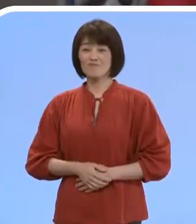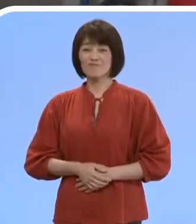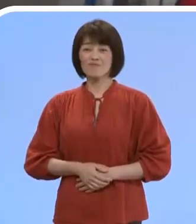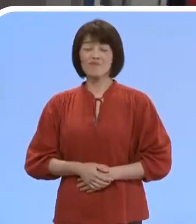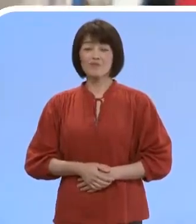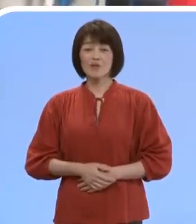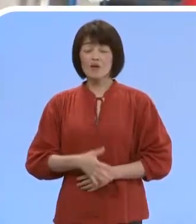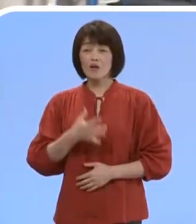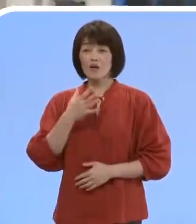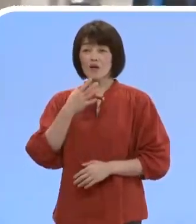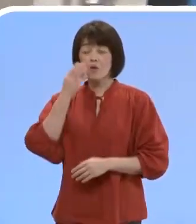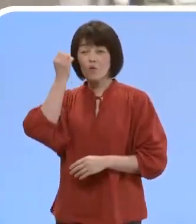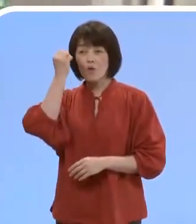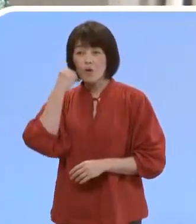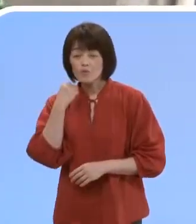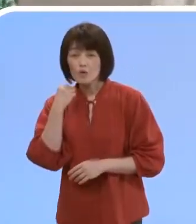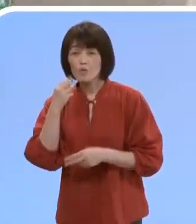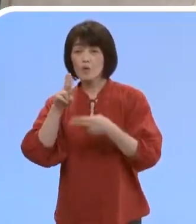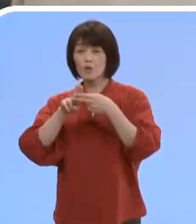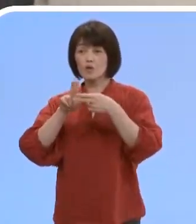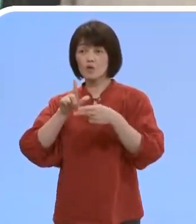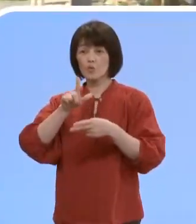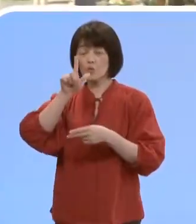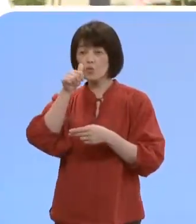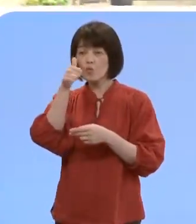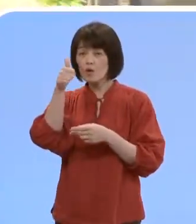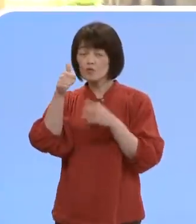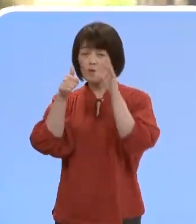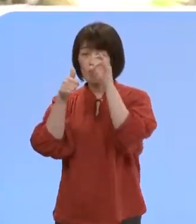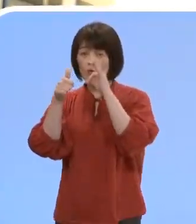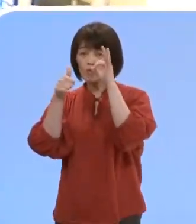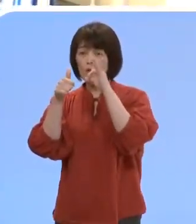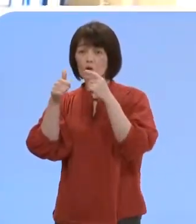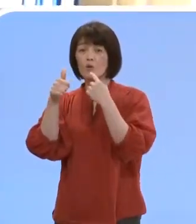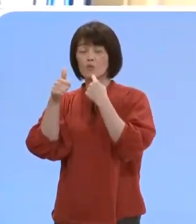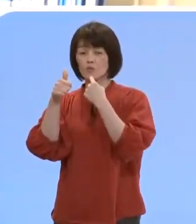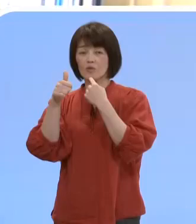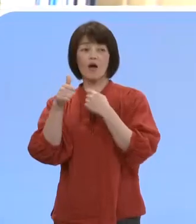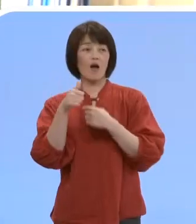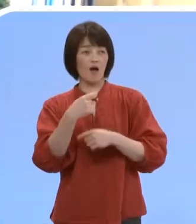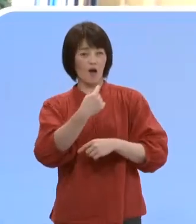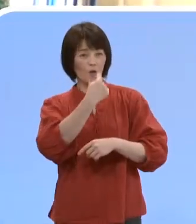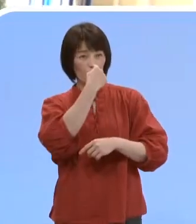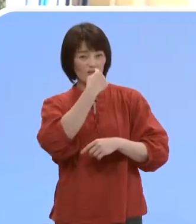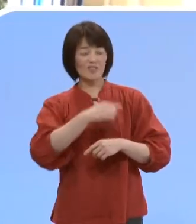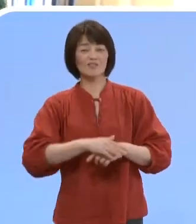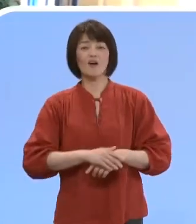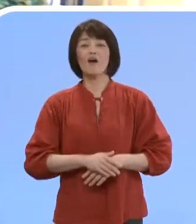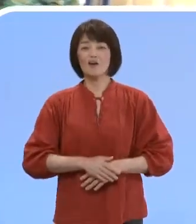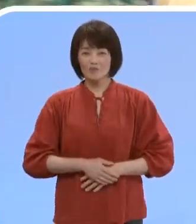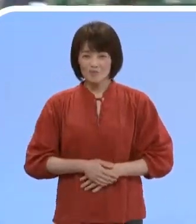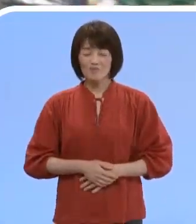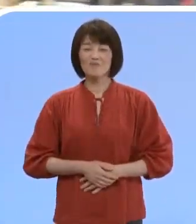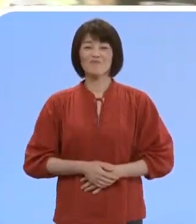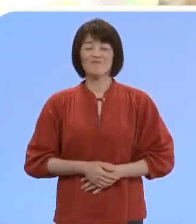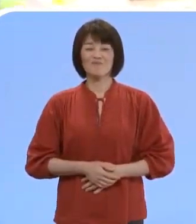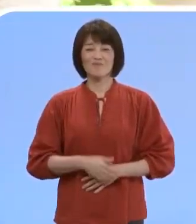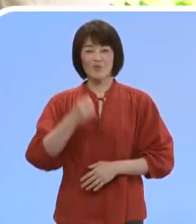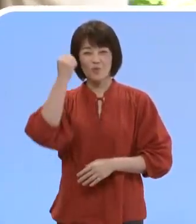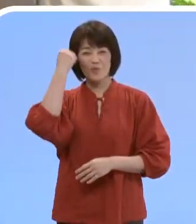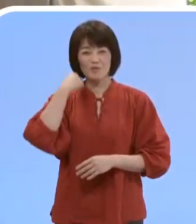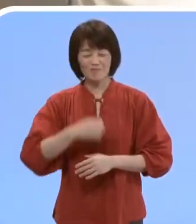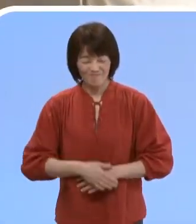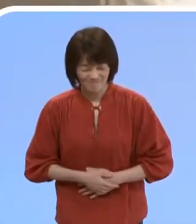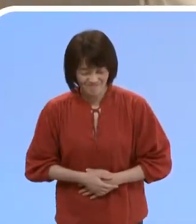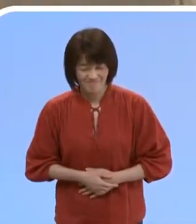。すいません、おはようございます。あの、井上さんを訪ねてここまで来たんですけど、 は い、 私です。 井上さん、